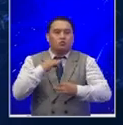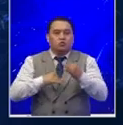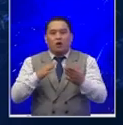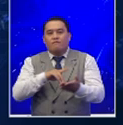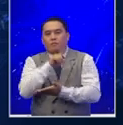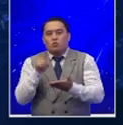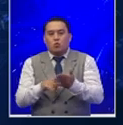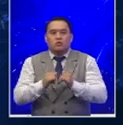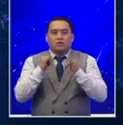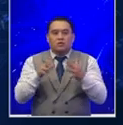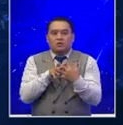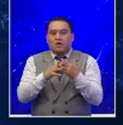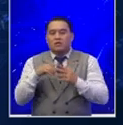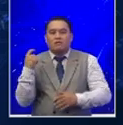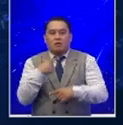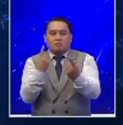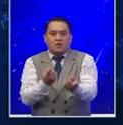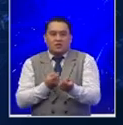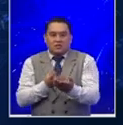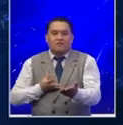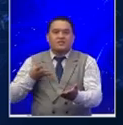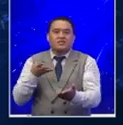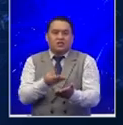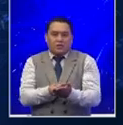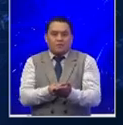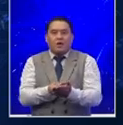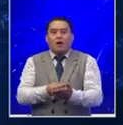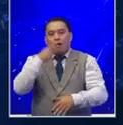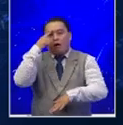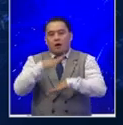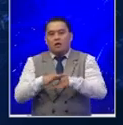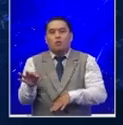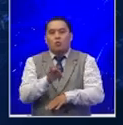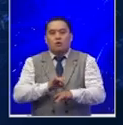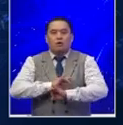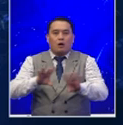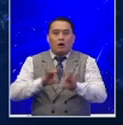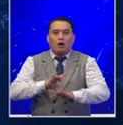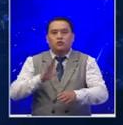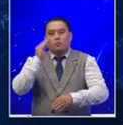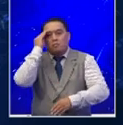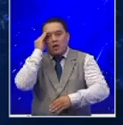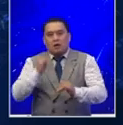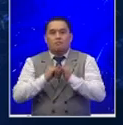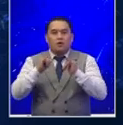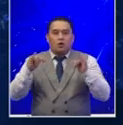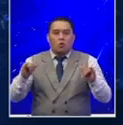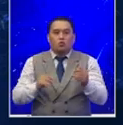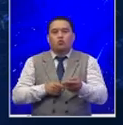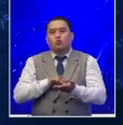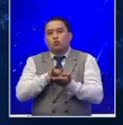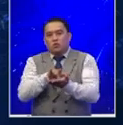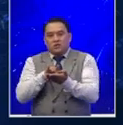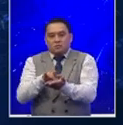касающиеся развития аграрной отрасли и привлечения инвестиций. Аким области рассказал о мерах по дальнейшему продвижению внутреннего